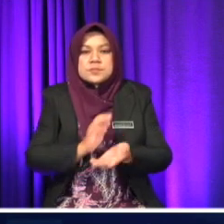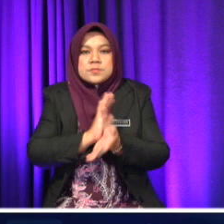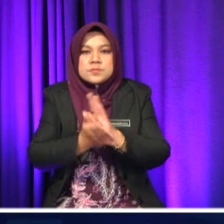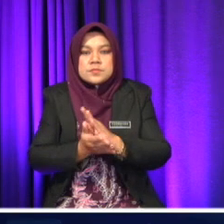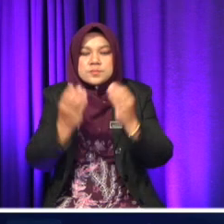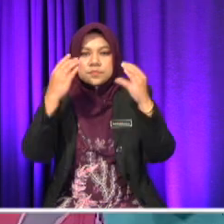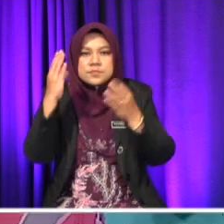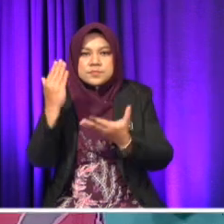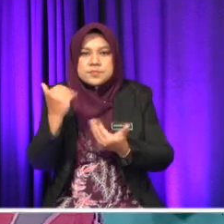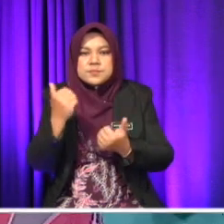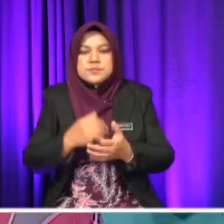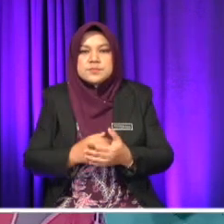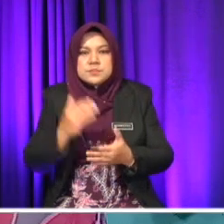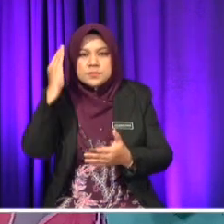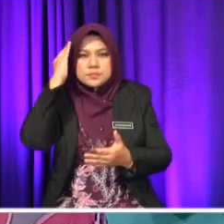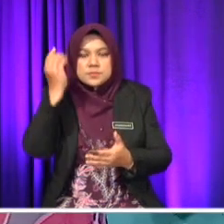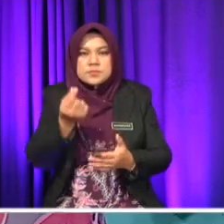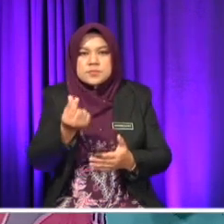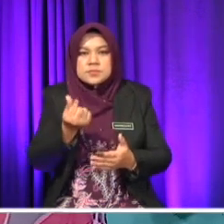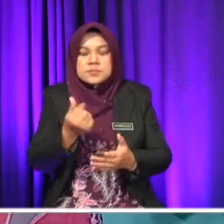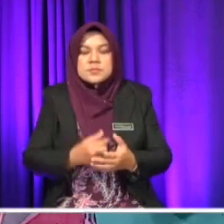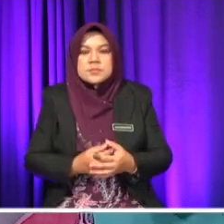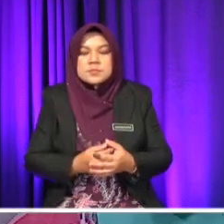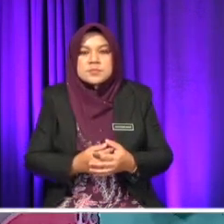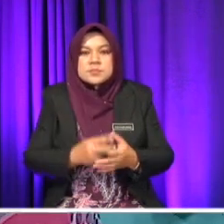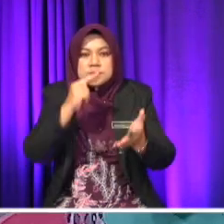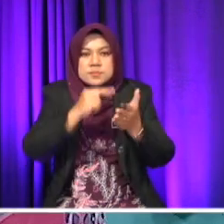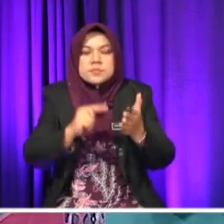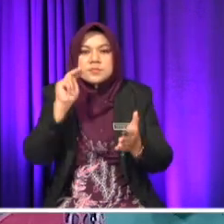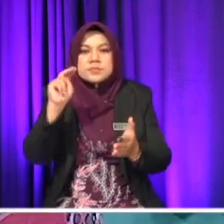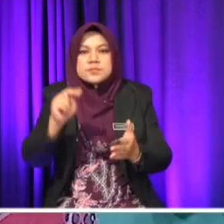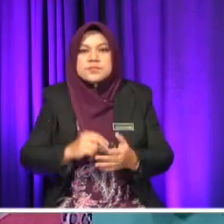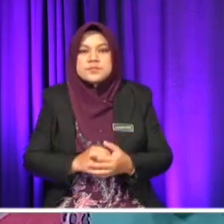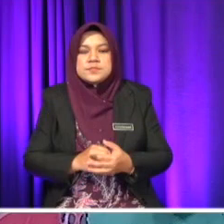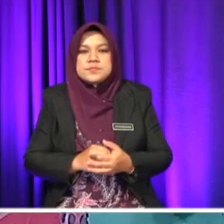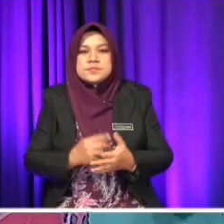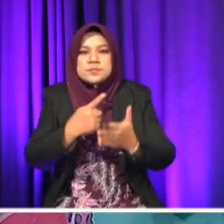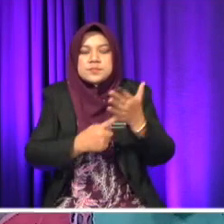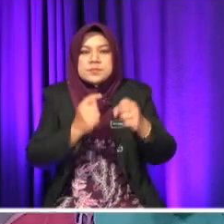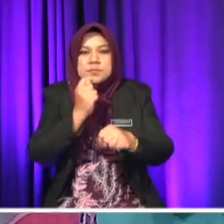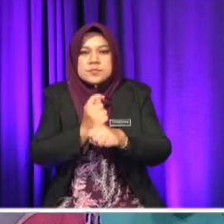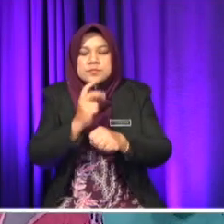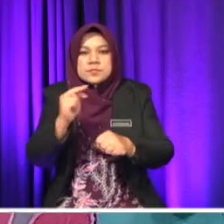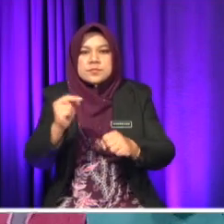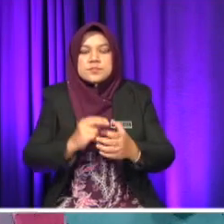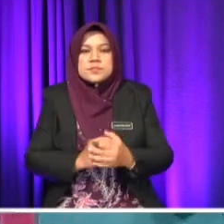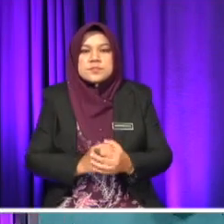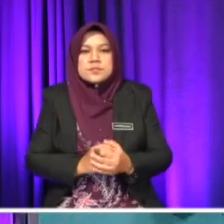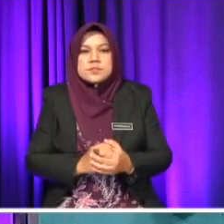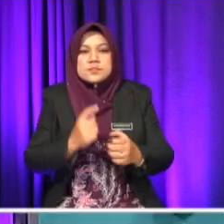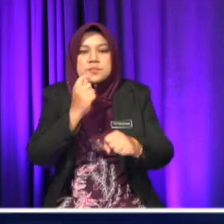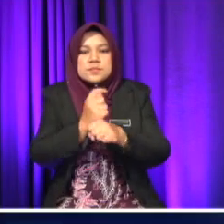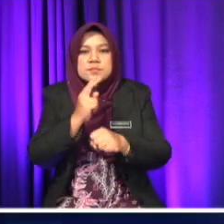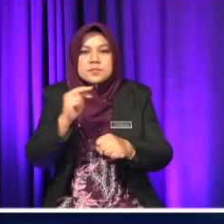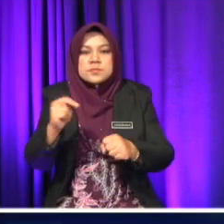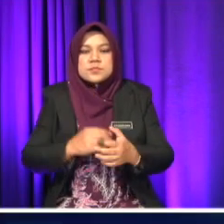murid-murid telah tahu sedikit sebanyak dan kita akan Nilailah nanti jadi apa tugasnya ah tugasnya